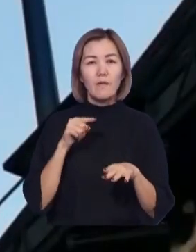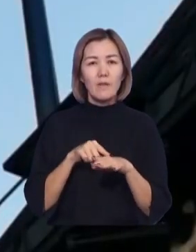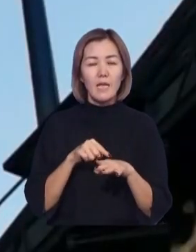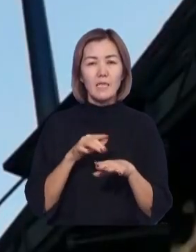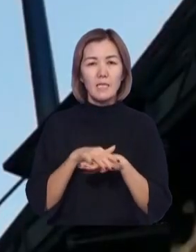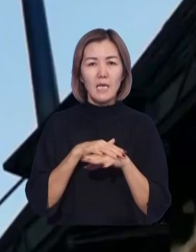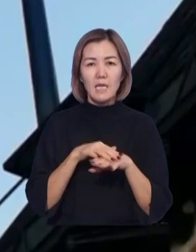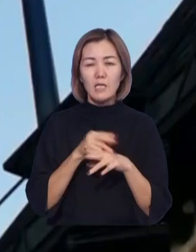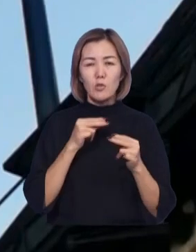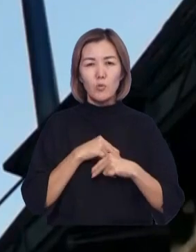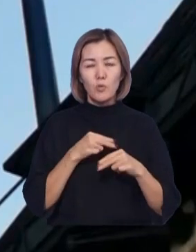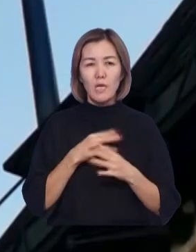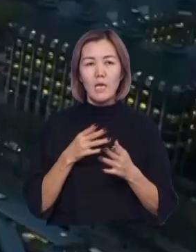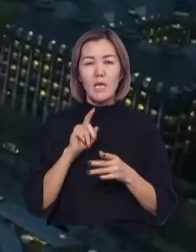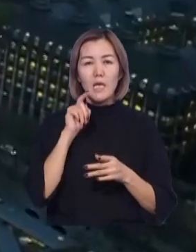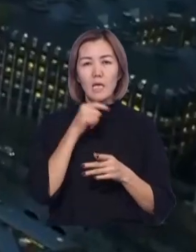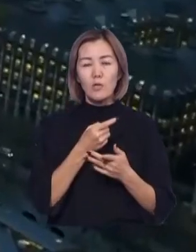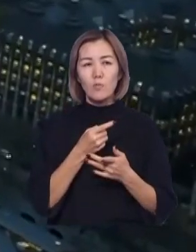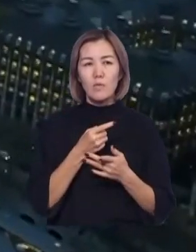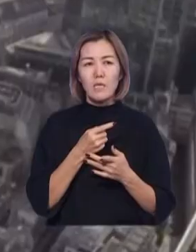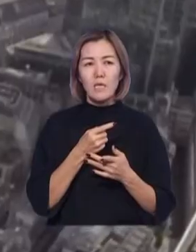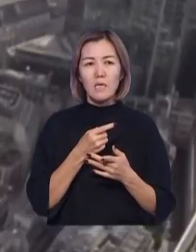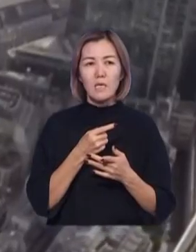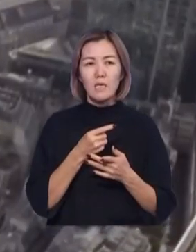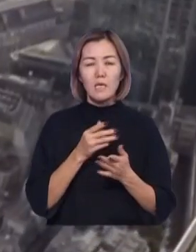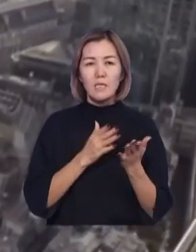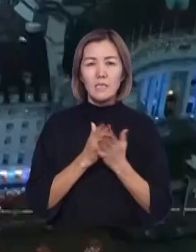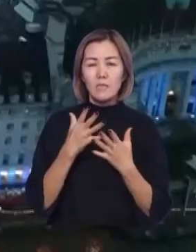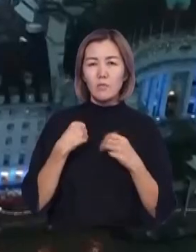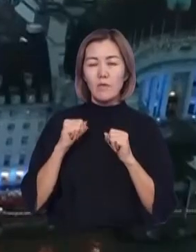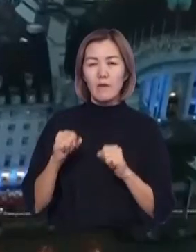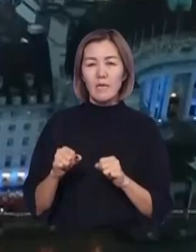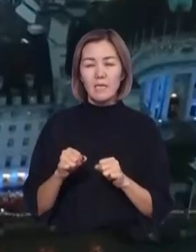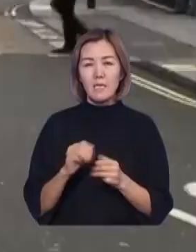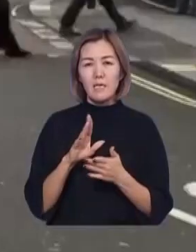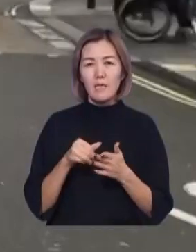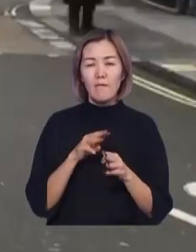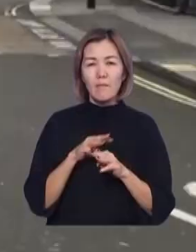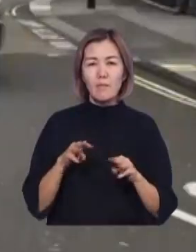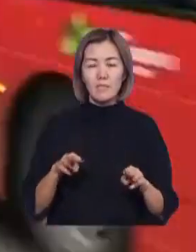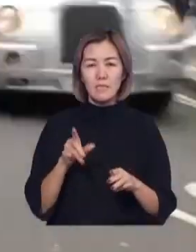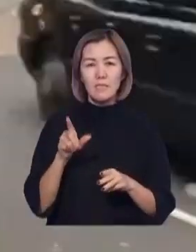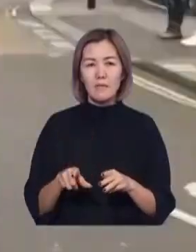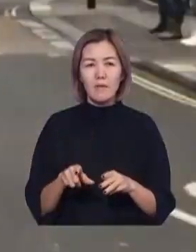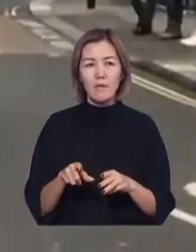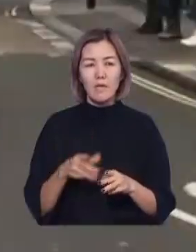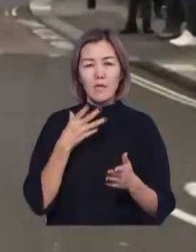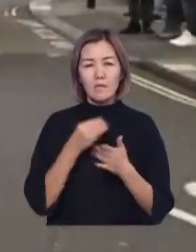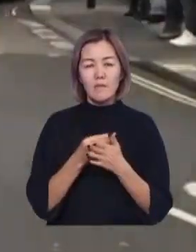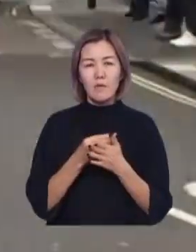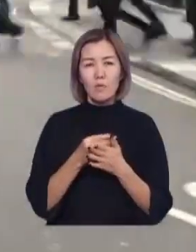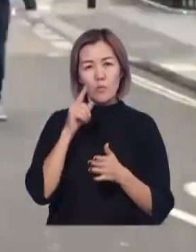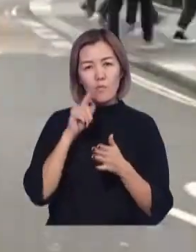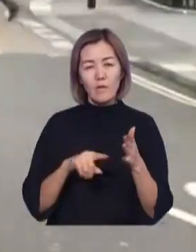рынок труда производительность экономики и нагрузку на систему здравоохранения глава Минздрава Уэс стринг в свою очередь